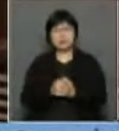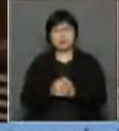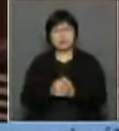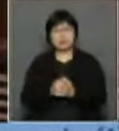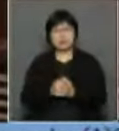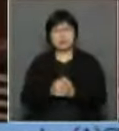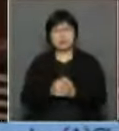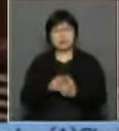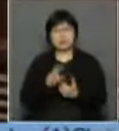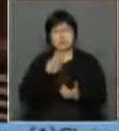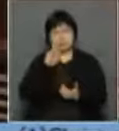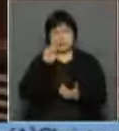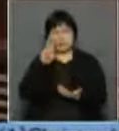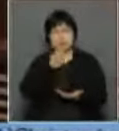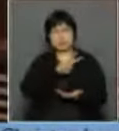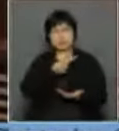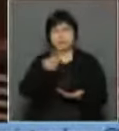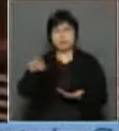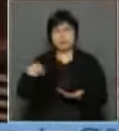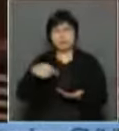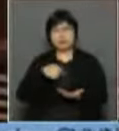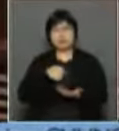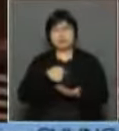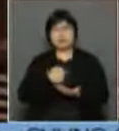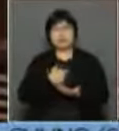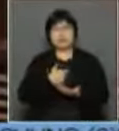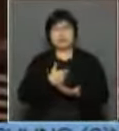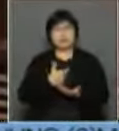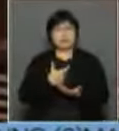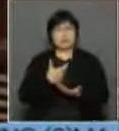看見這些令到我心寒。